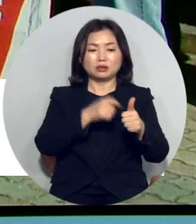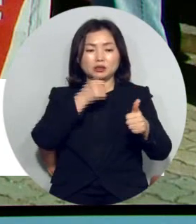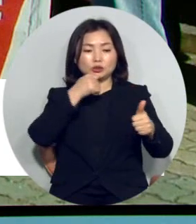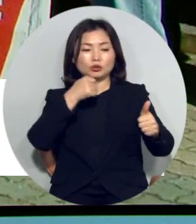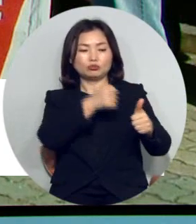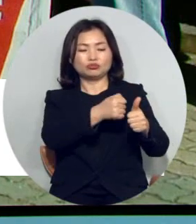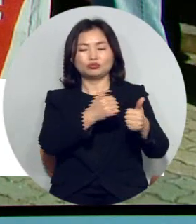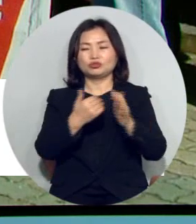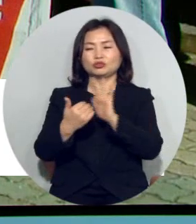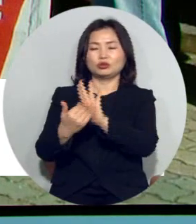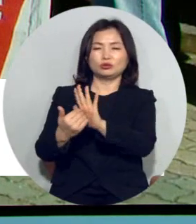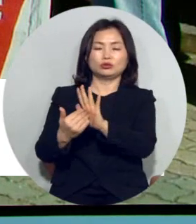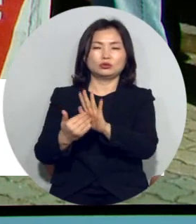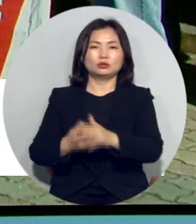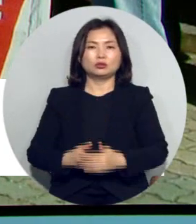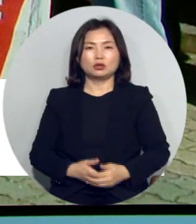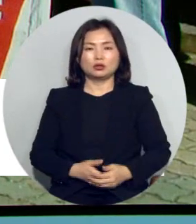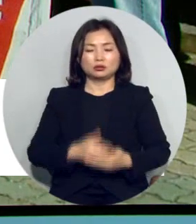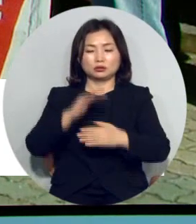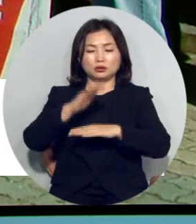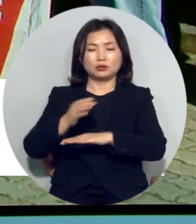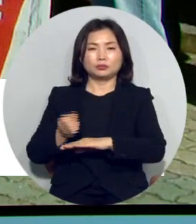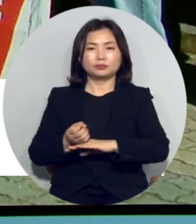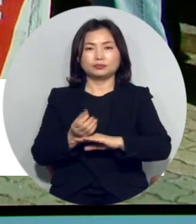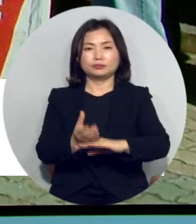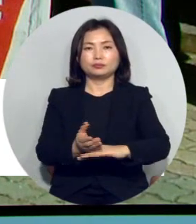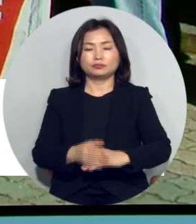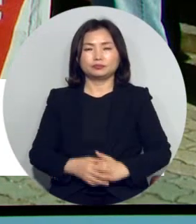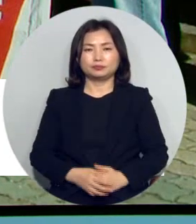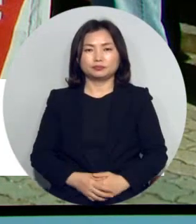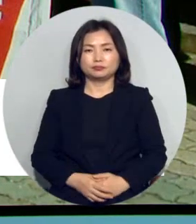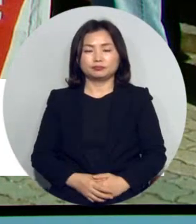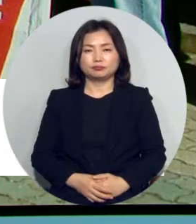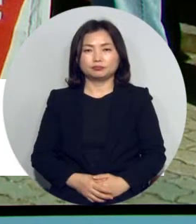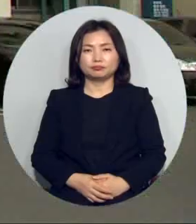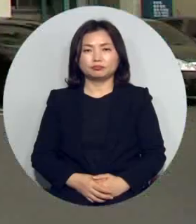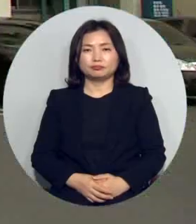인터뷰를 거절했습니다 배연정 기자가 보도합니다